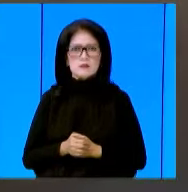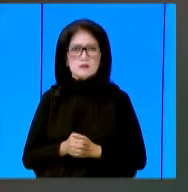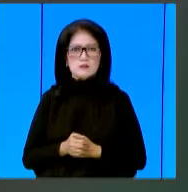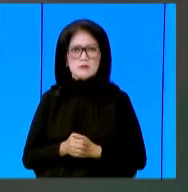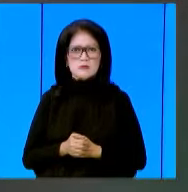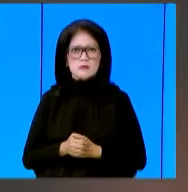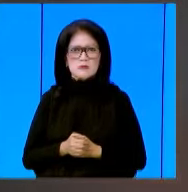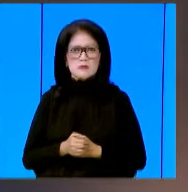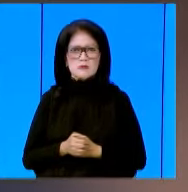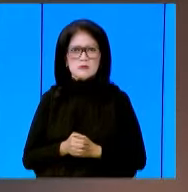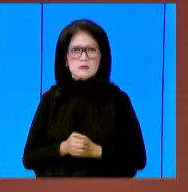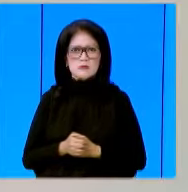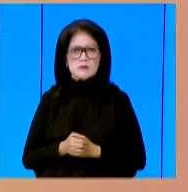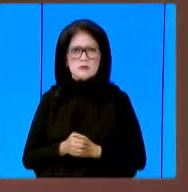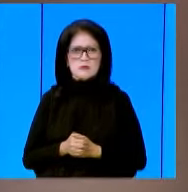on in. Ayo masuk.